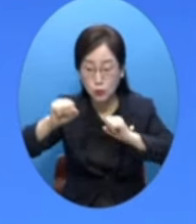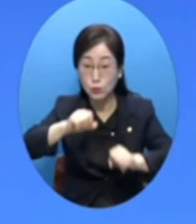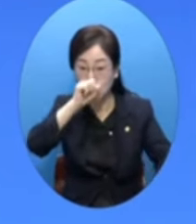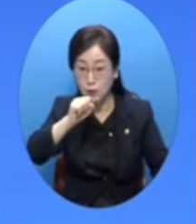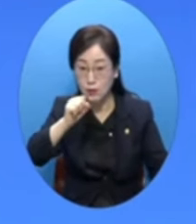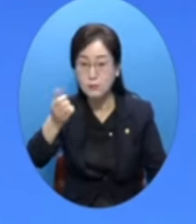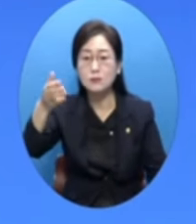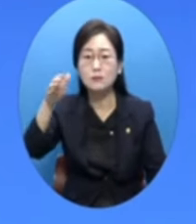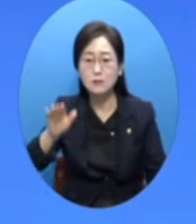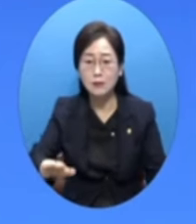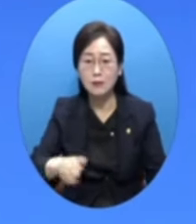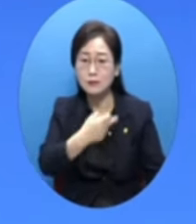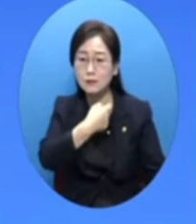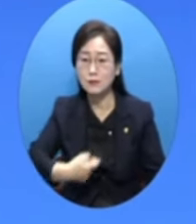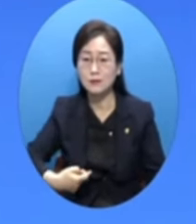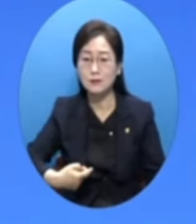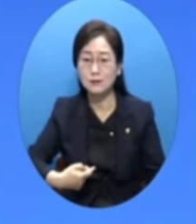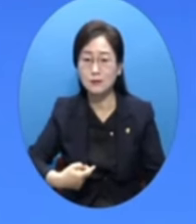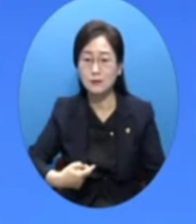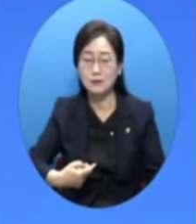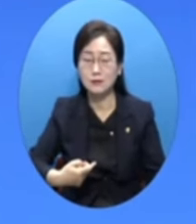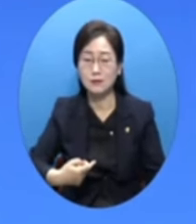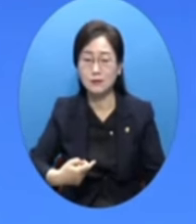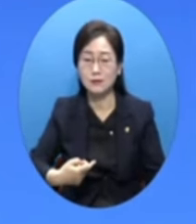그들은 자기들이